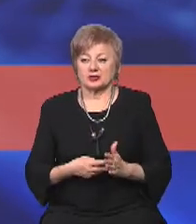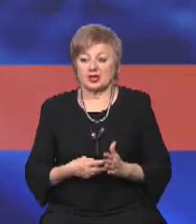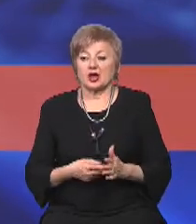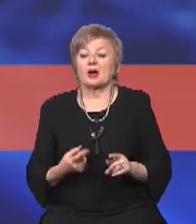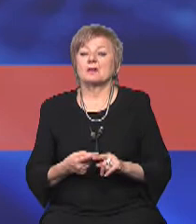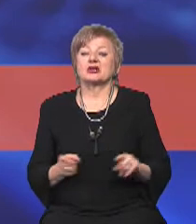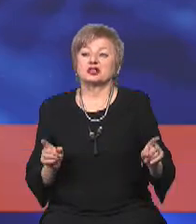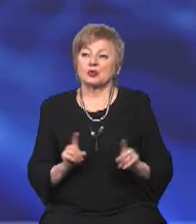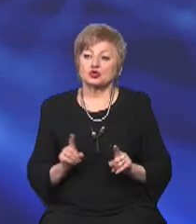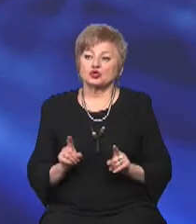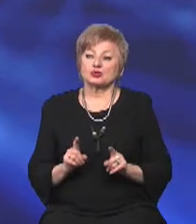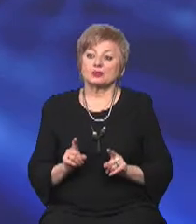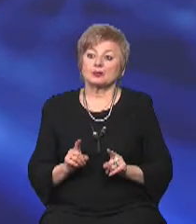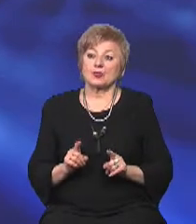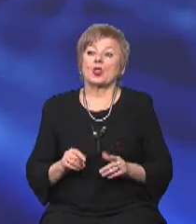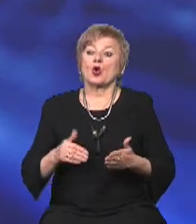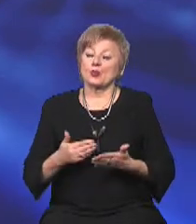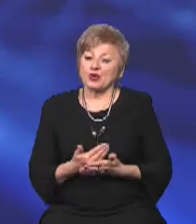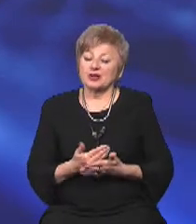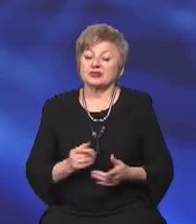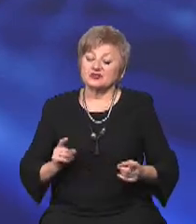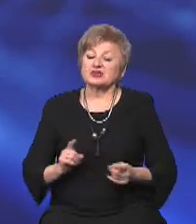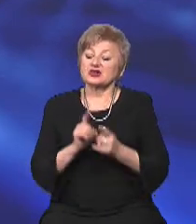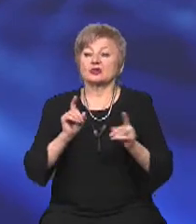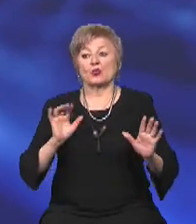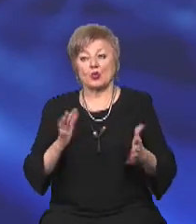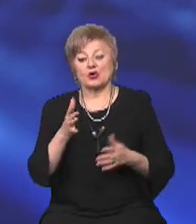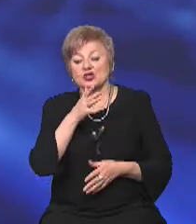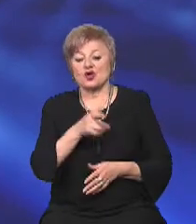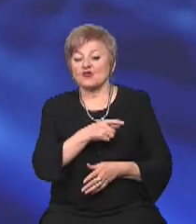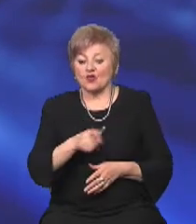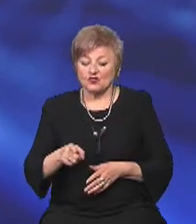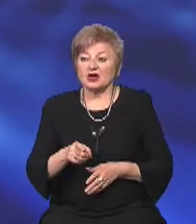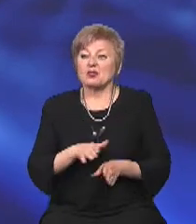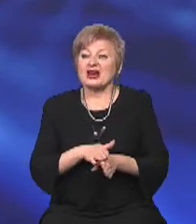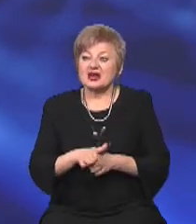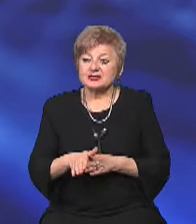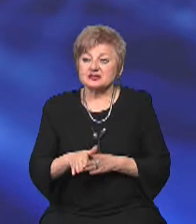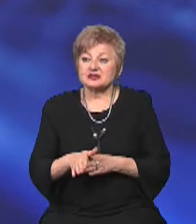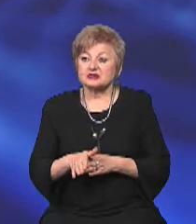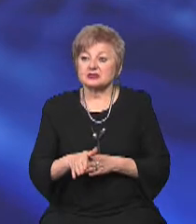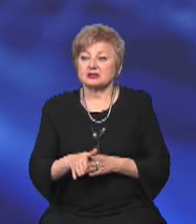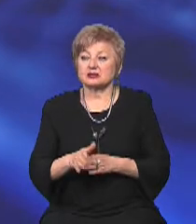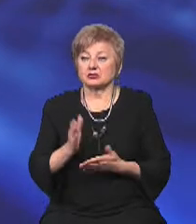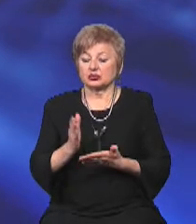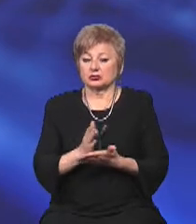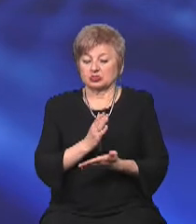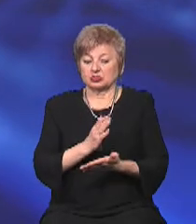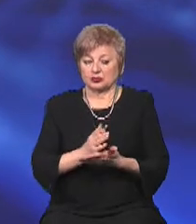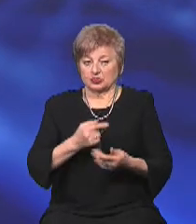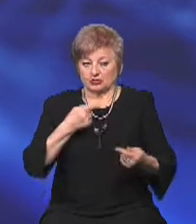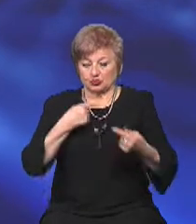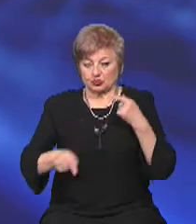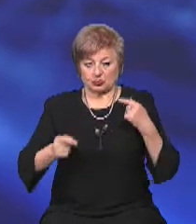тому що знов-таки зіткнулися з моментом, в ході реалізації виясняється, що автор мав зовсім інше на увазі,